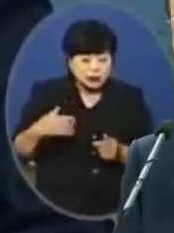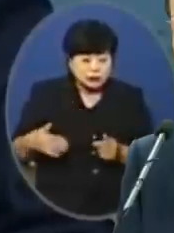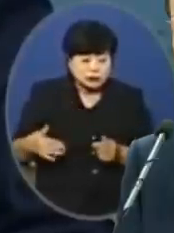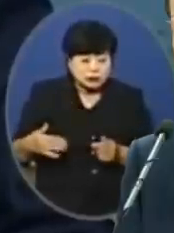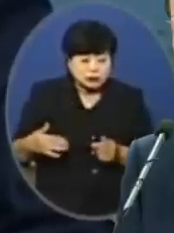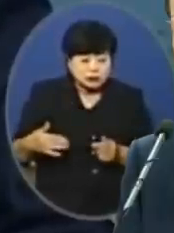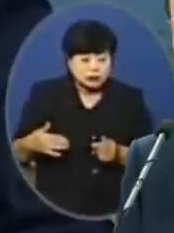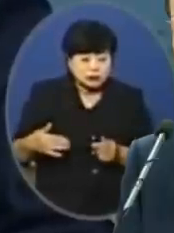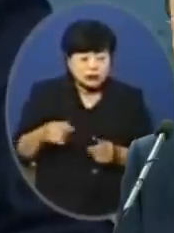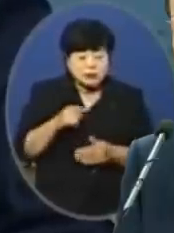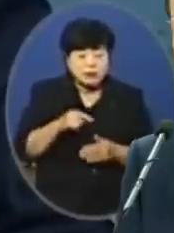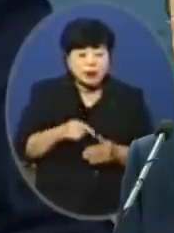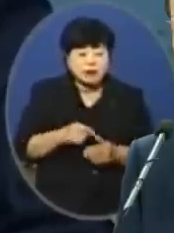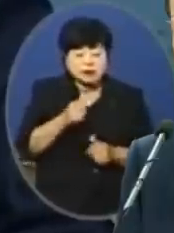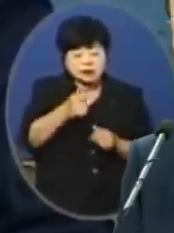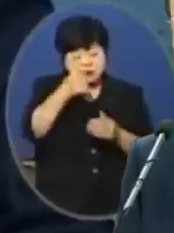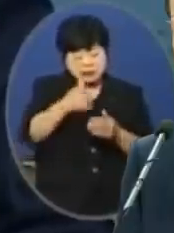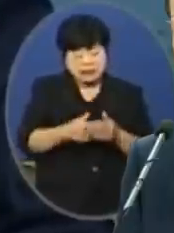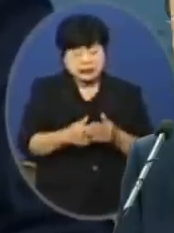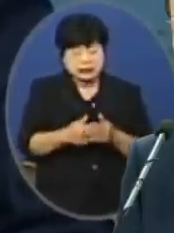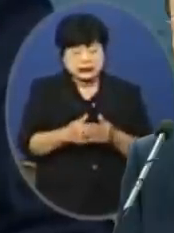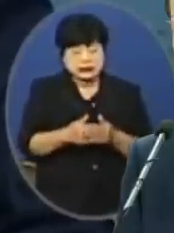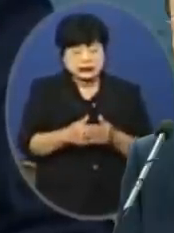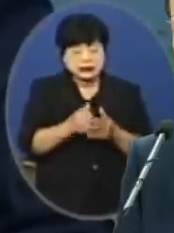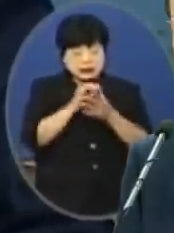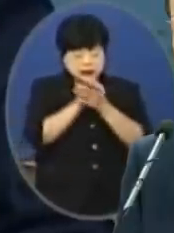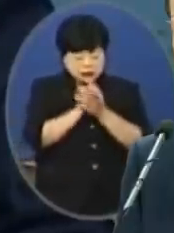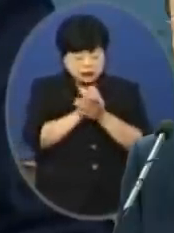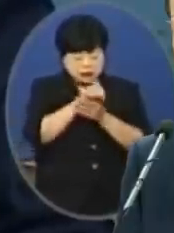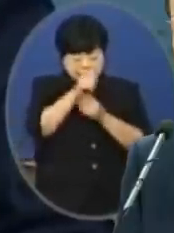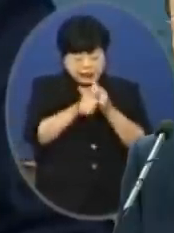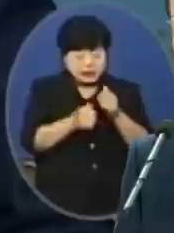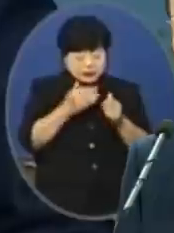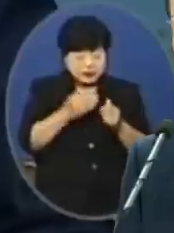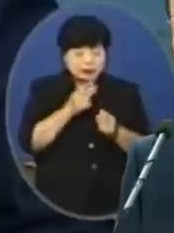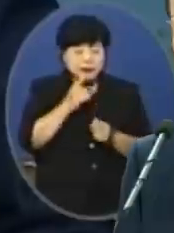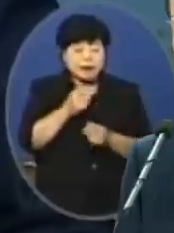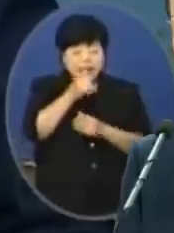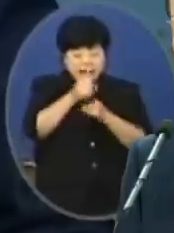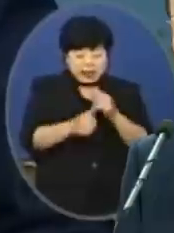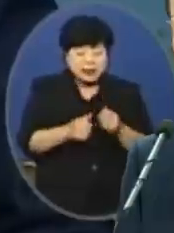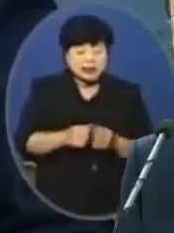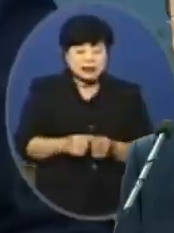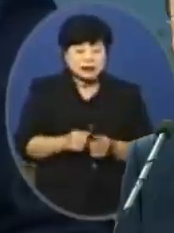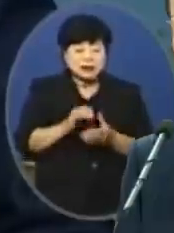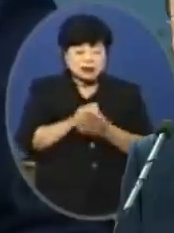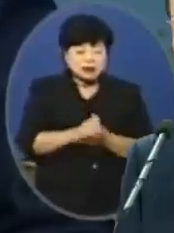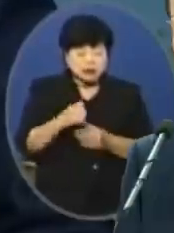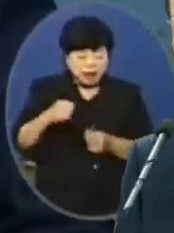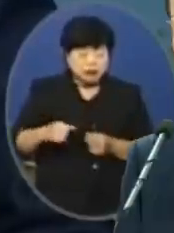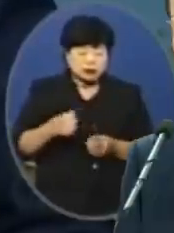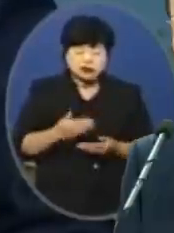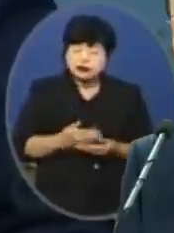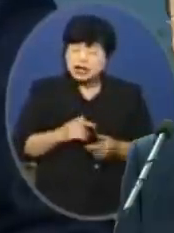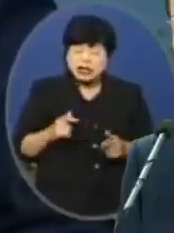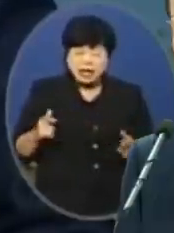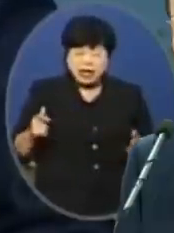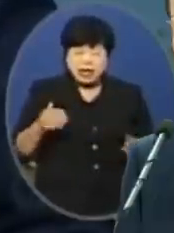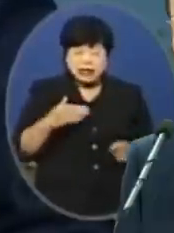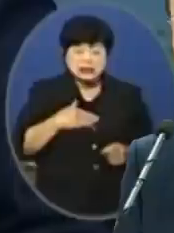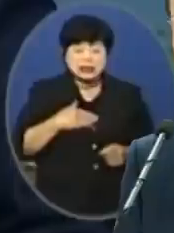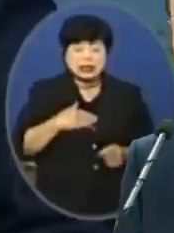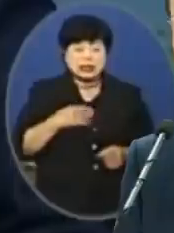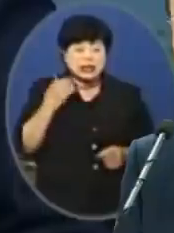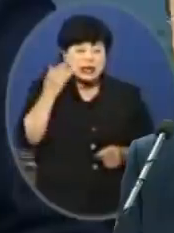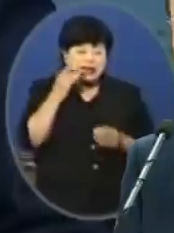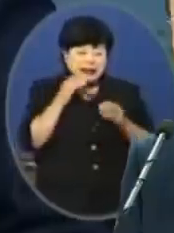그래 마음에 시험이 들어서 한 번은 기도할 때 하나님 앞에 때를 썼습니다. 하나님 아무리 기도해도 아들을 안 주니까 나는 이